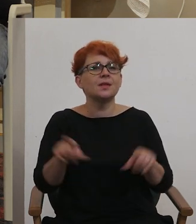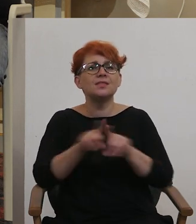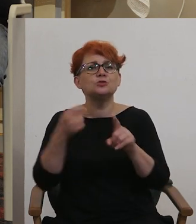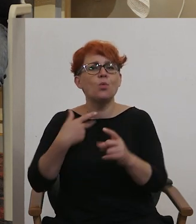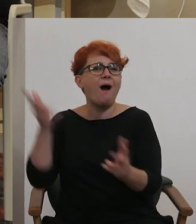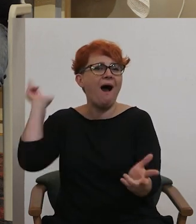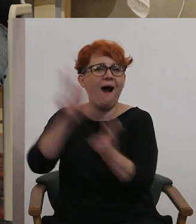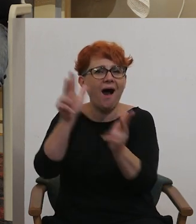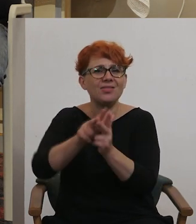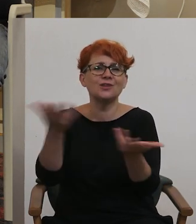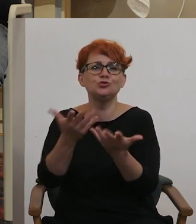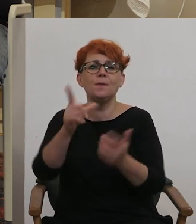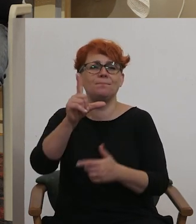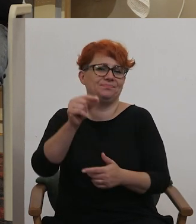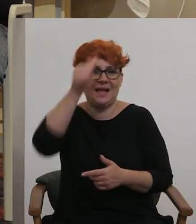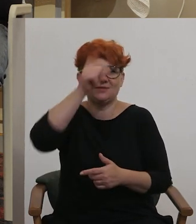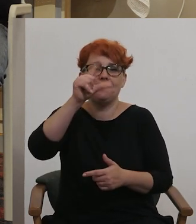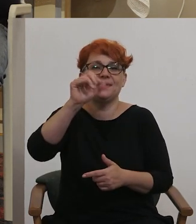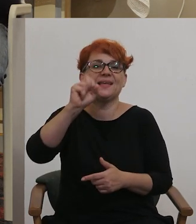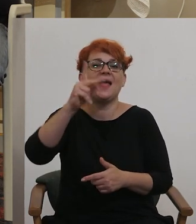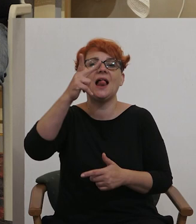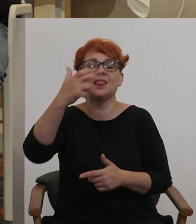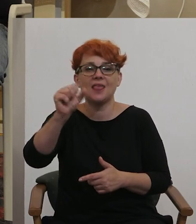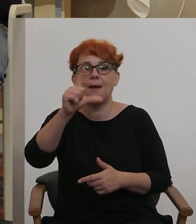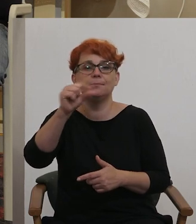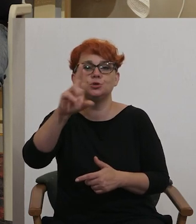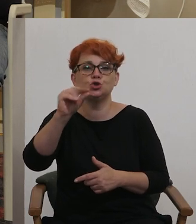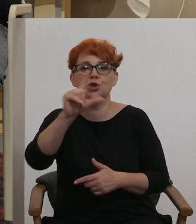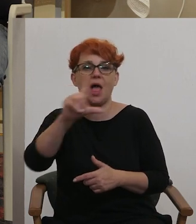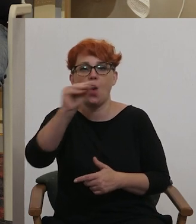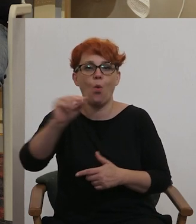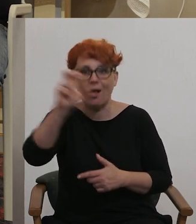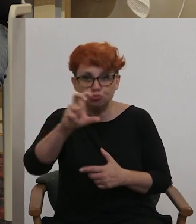tak zwaną piekielną przełęcz zginęło ich prawie 5000.